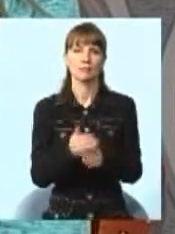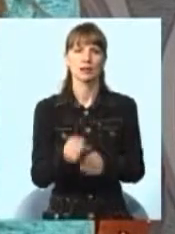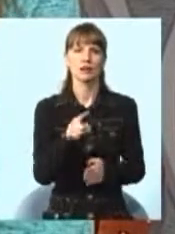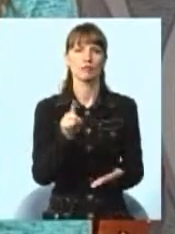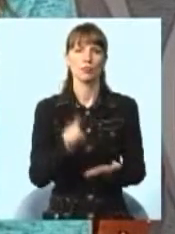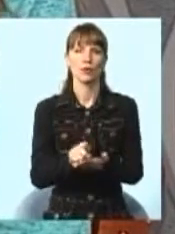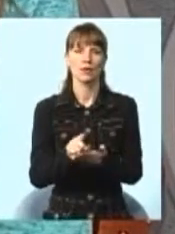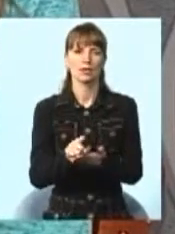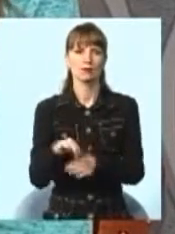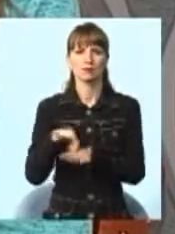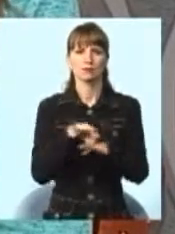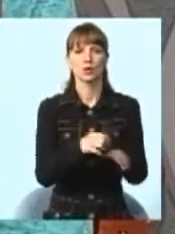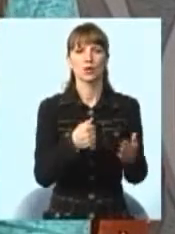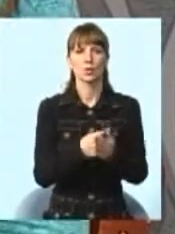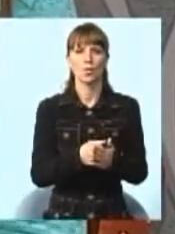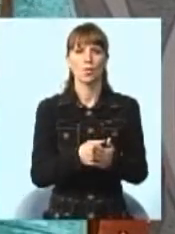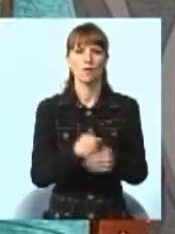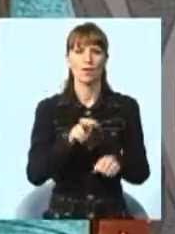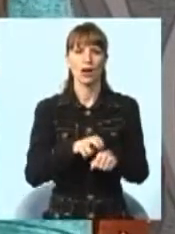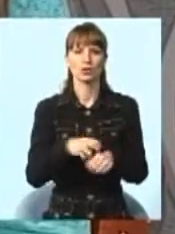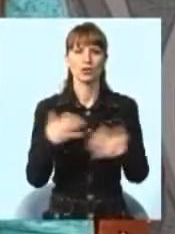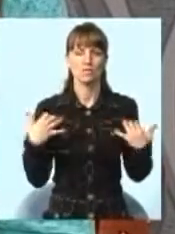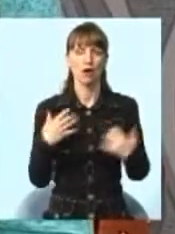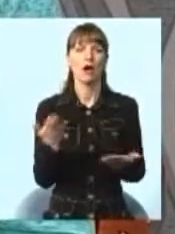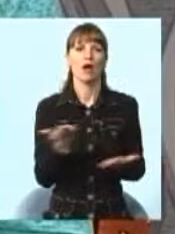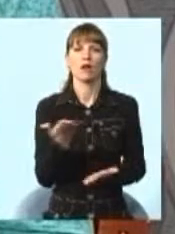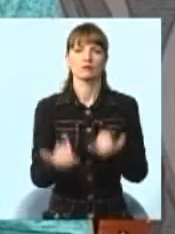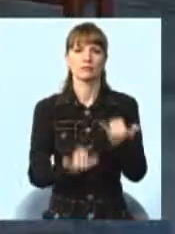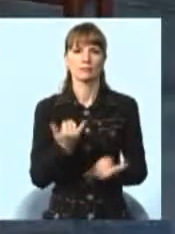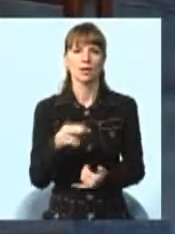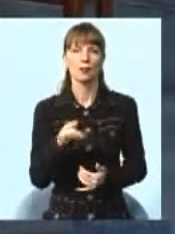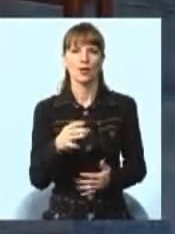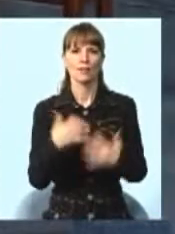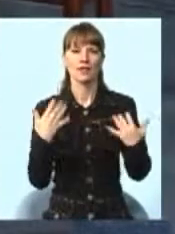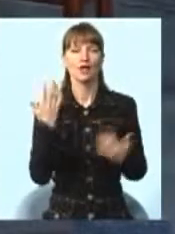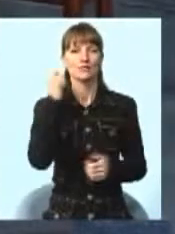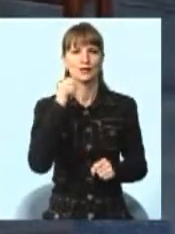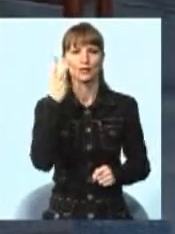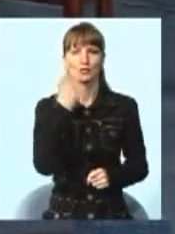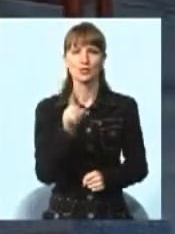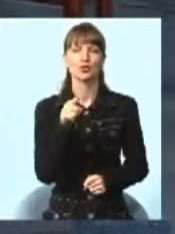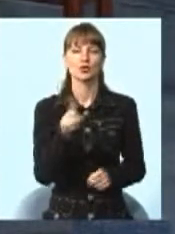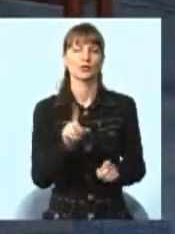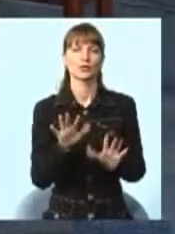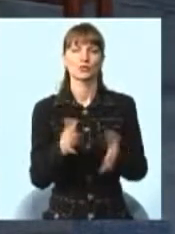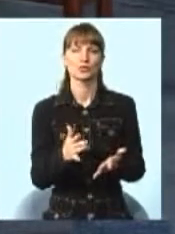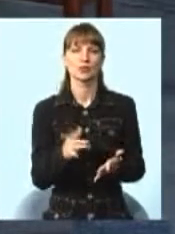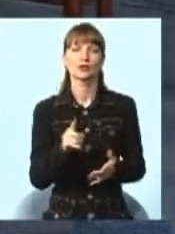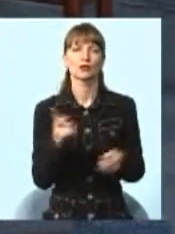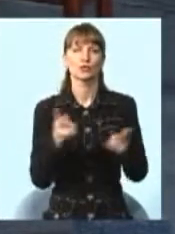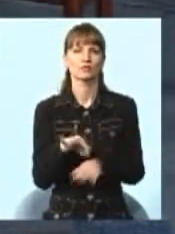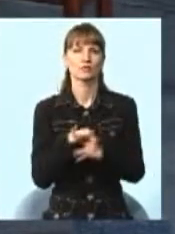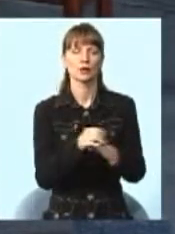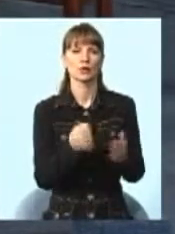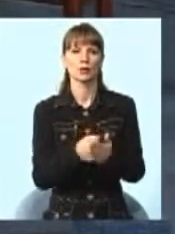повинні відводити до ветеринарів, так? Як взагалі піклуватися про тваринку, і коли ми можемо помітити, що з нею щось не так, і що її треба вести